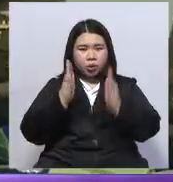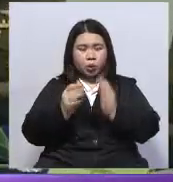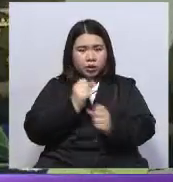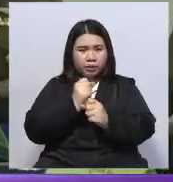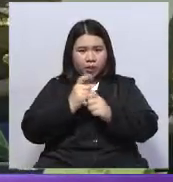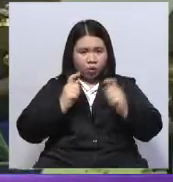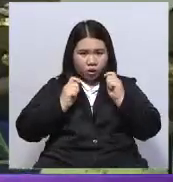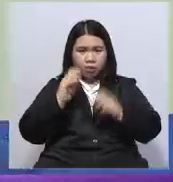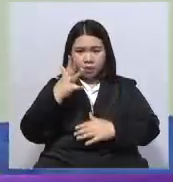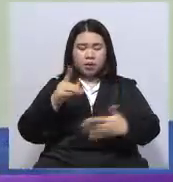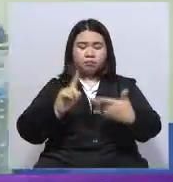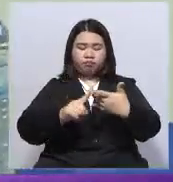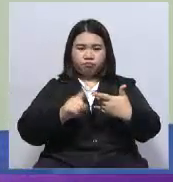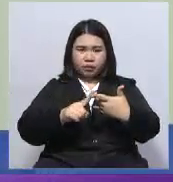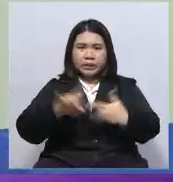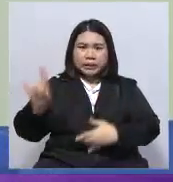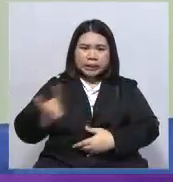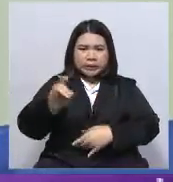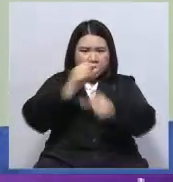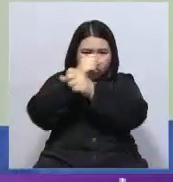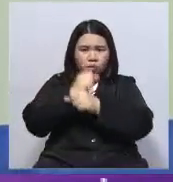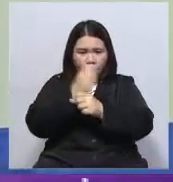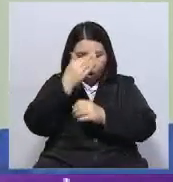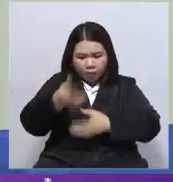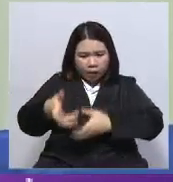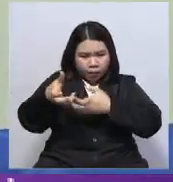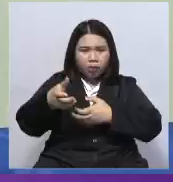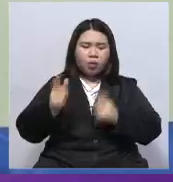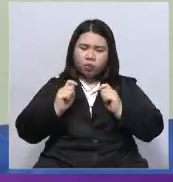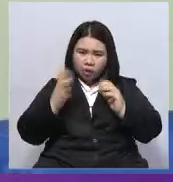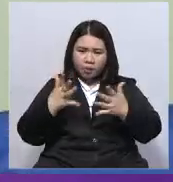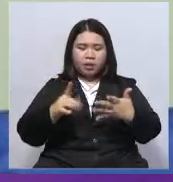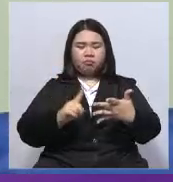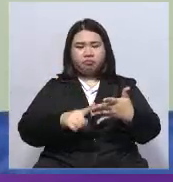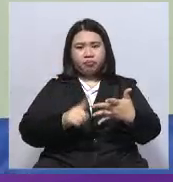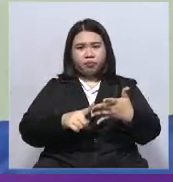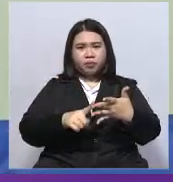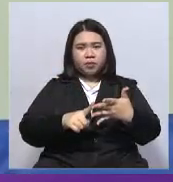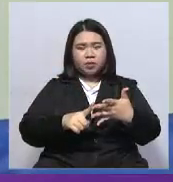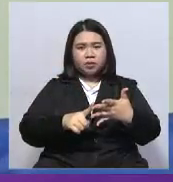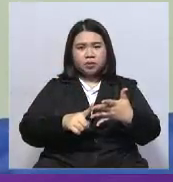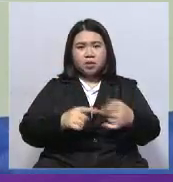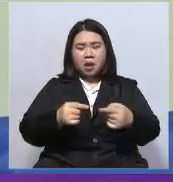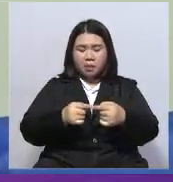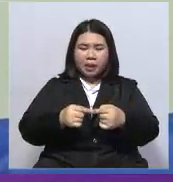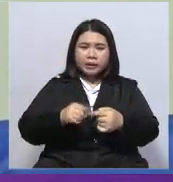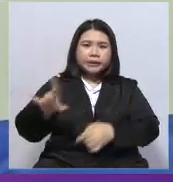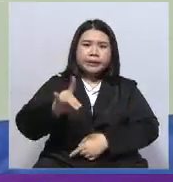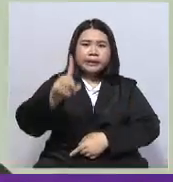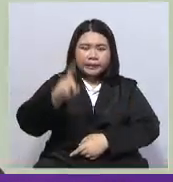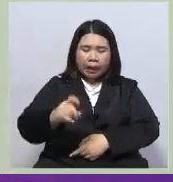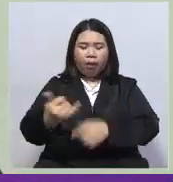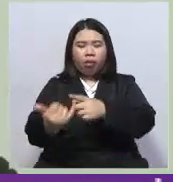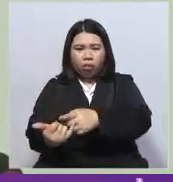านร่วมกันล่าสัตว์ป่าคุ้มครองโดยมิได้รับอนุญาตร่วมกันมีไว้ในครอบครองซึ่งซากของสัตว์ป่าคุ้มคร